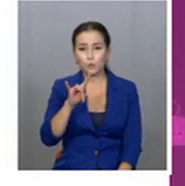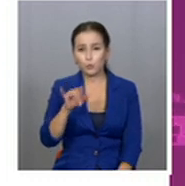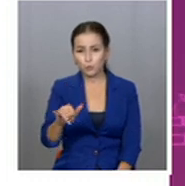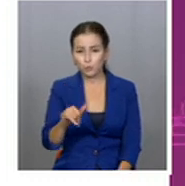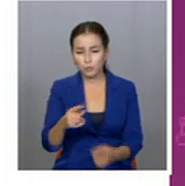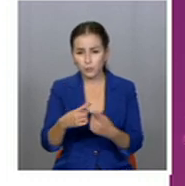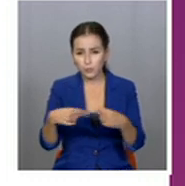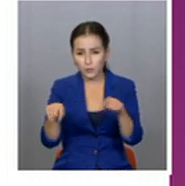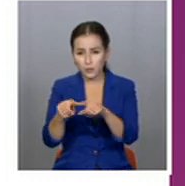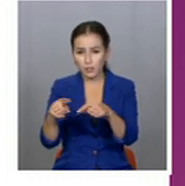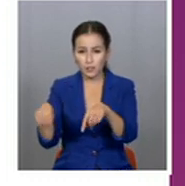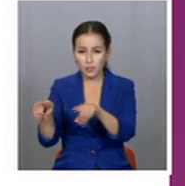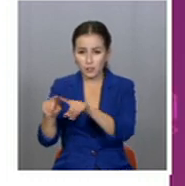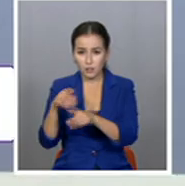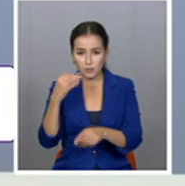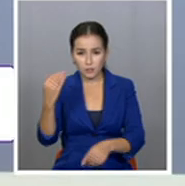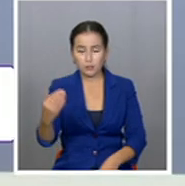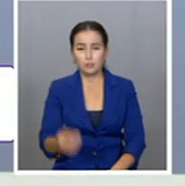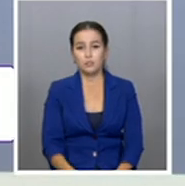құралады екен.